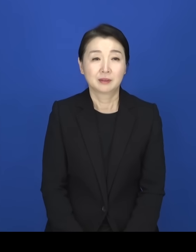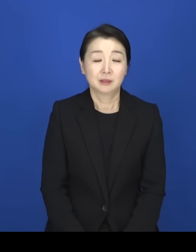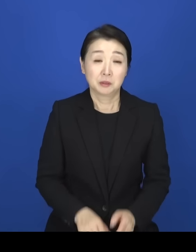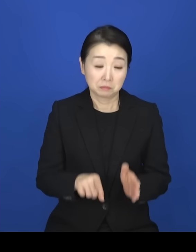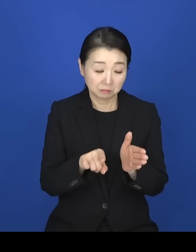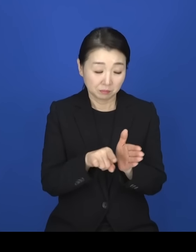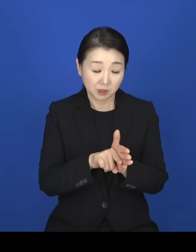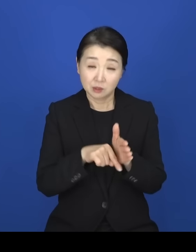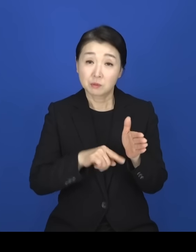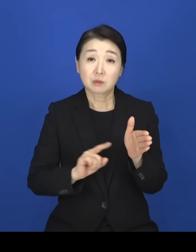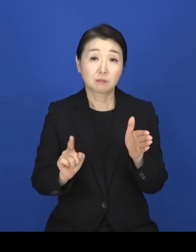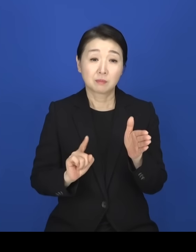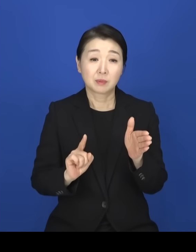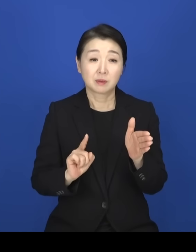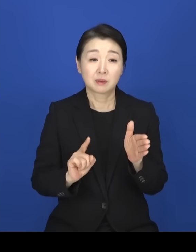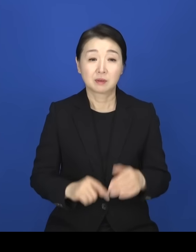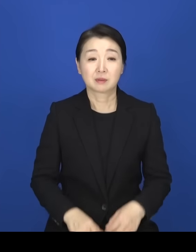신앙이라는 게